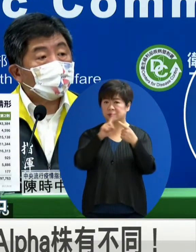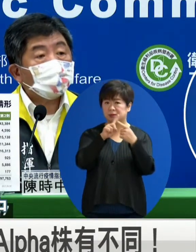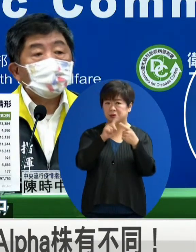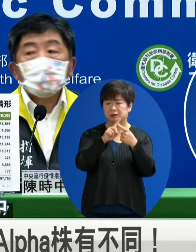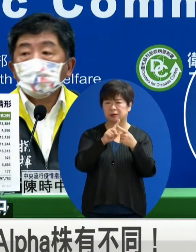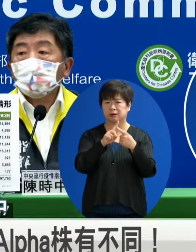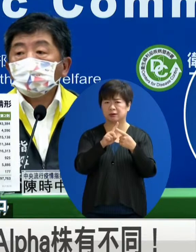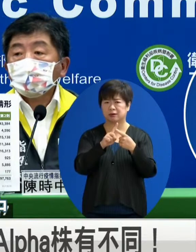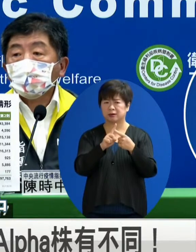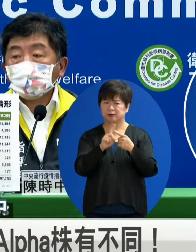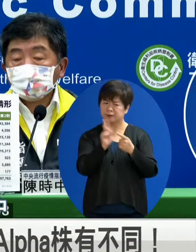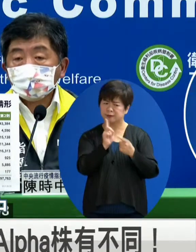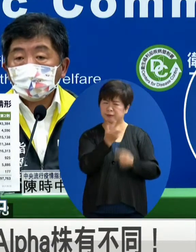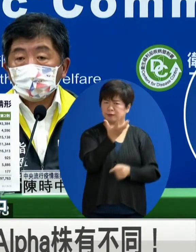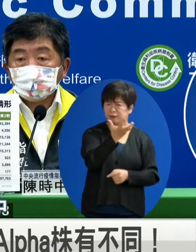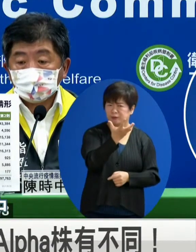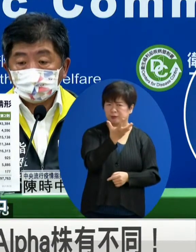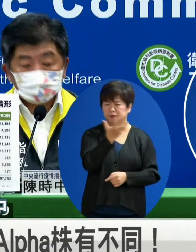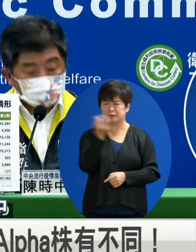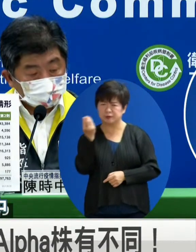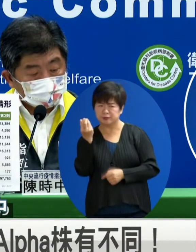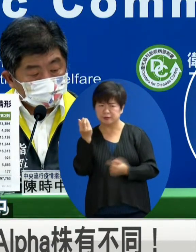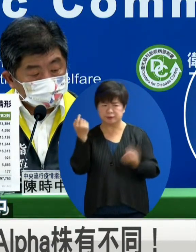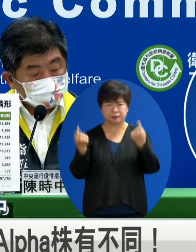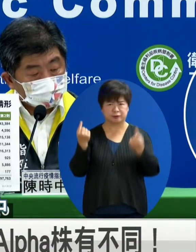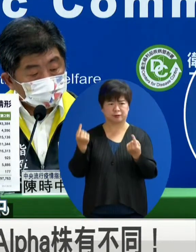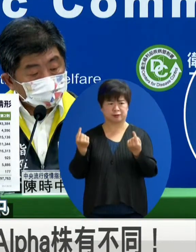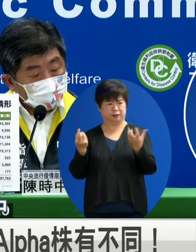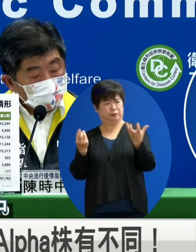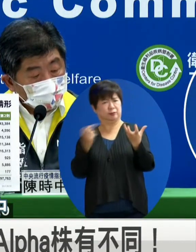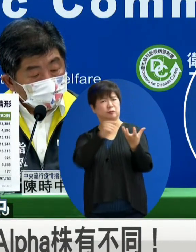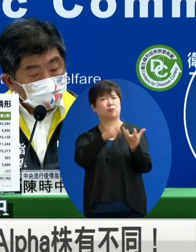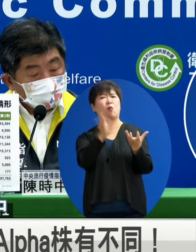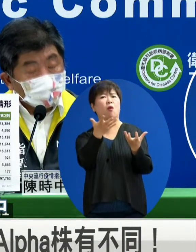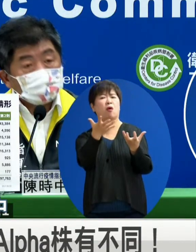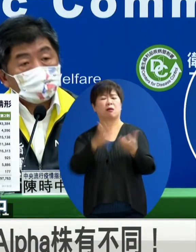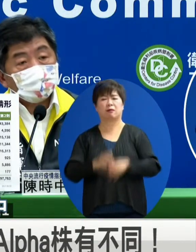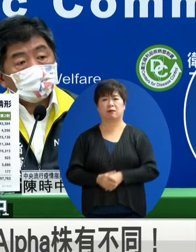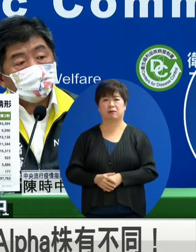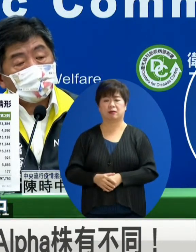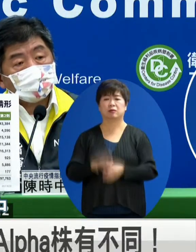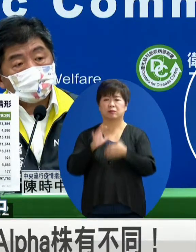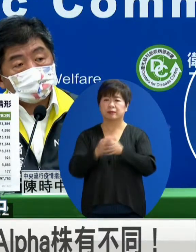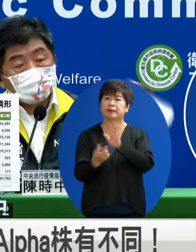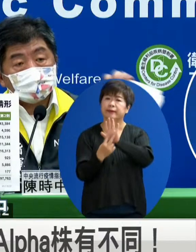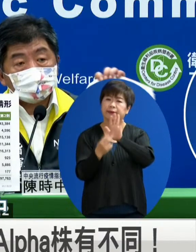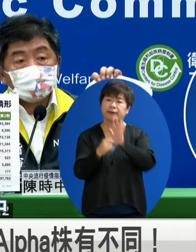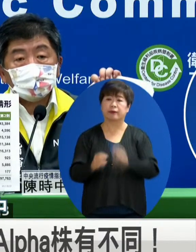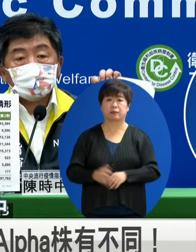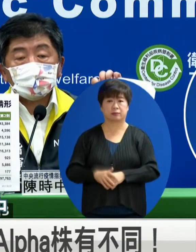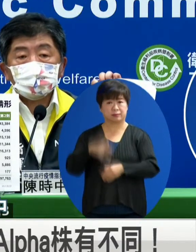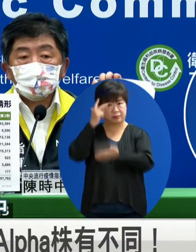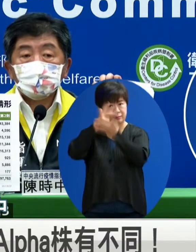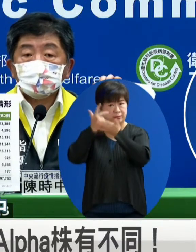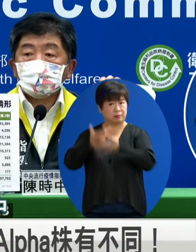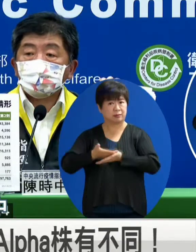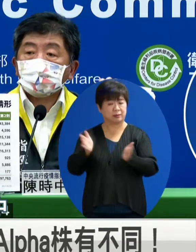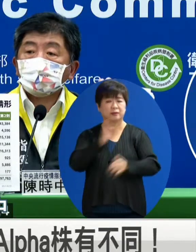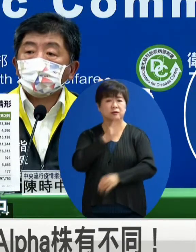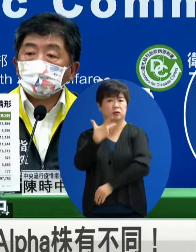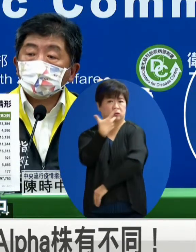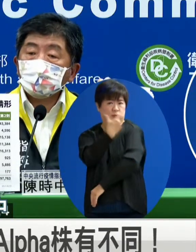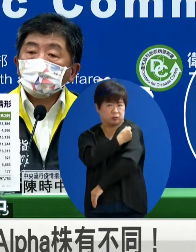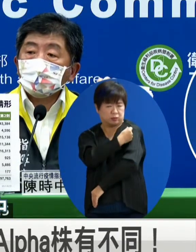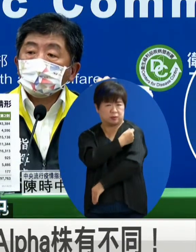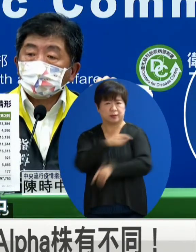要来得多？好，那我跟先大家来解释一下这个事情。那每一个礼拜发给大家，这是从注